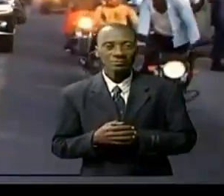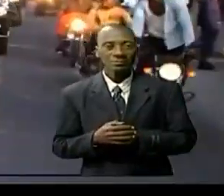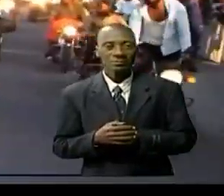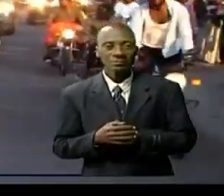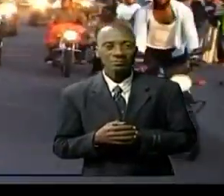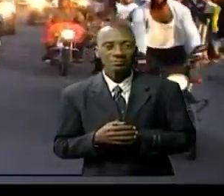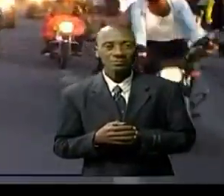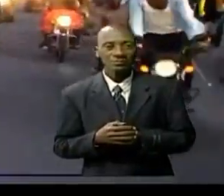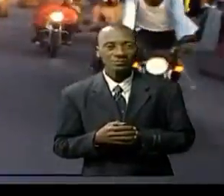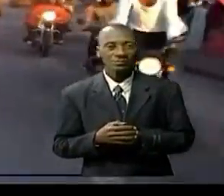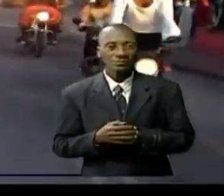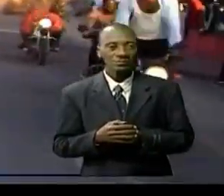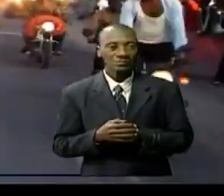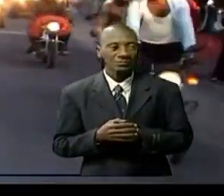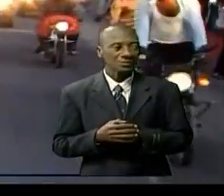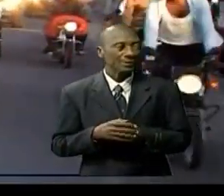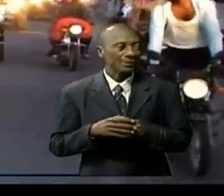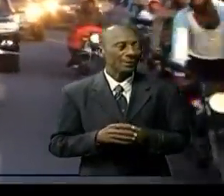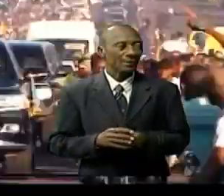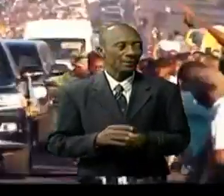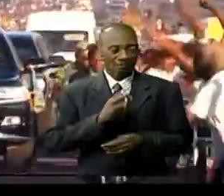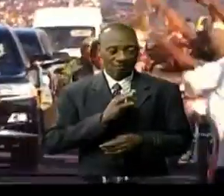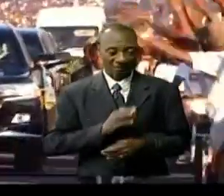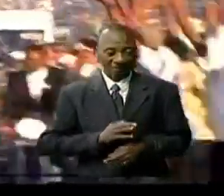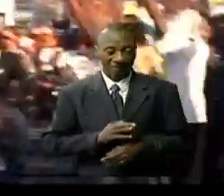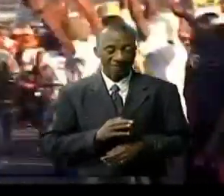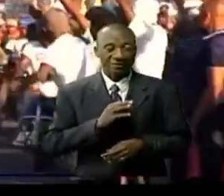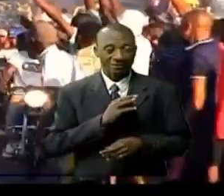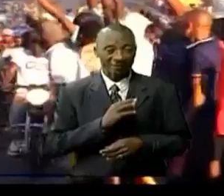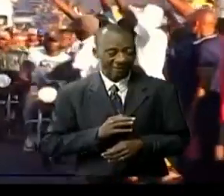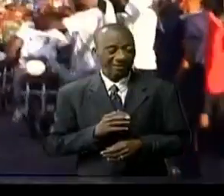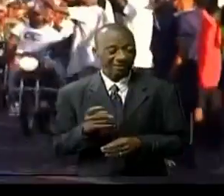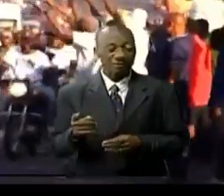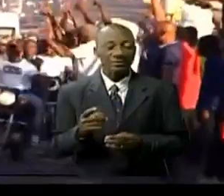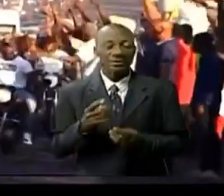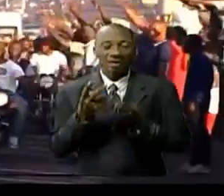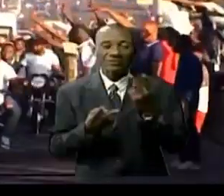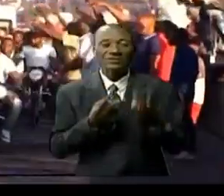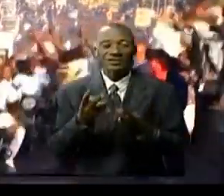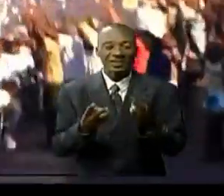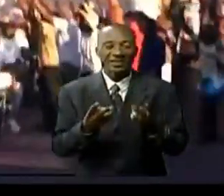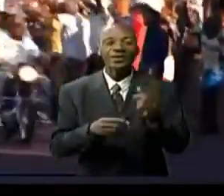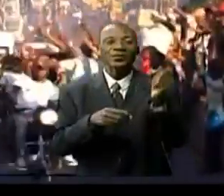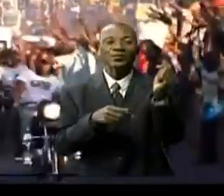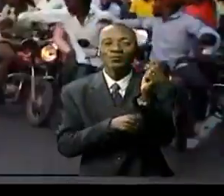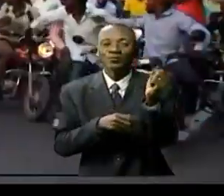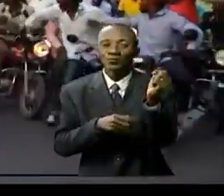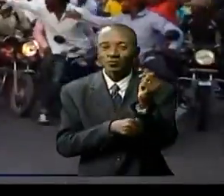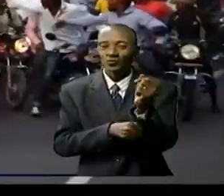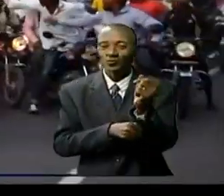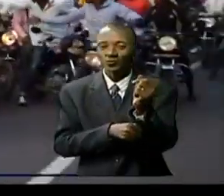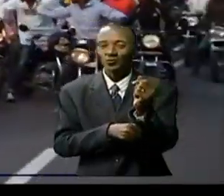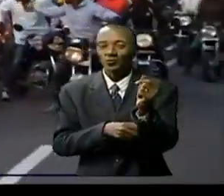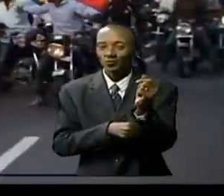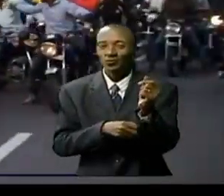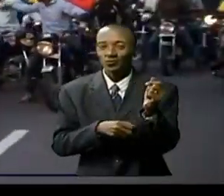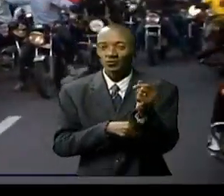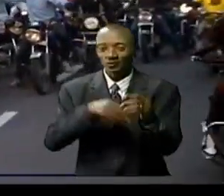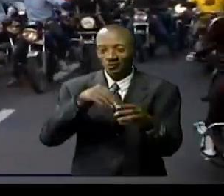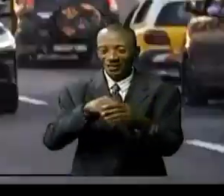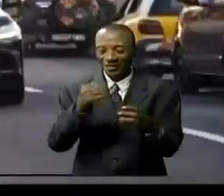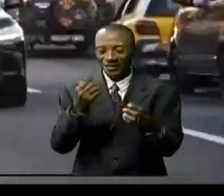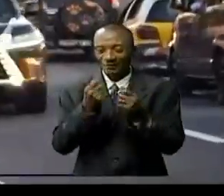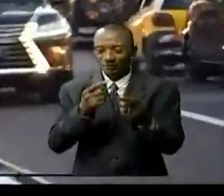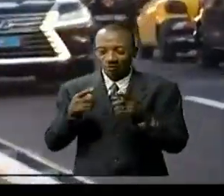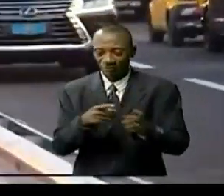dans l'effervescence qui a marqué l'accueil du chef de l'état et l'ex antonetti s'était dit il au mollet jeudi dernier un des véhicules de l'escorteur